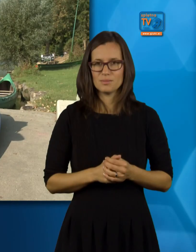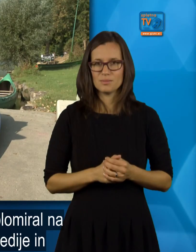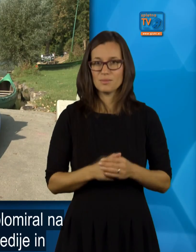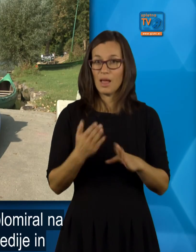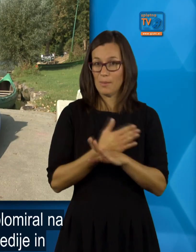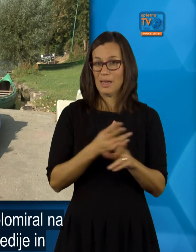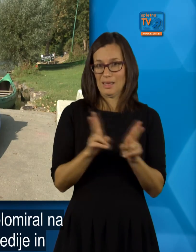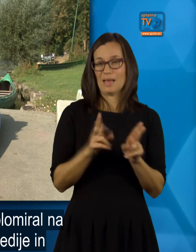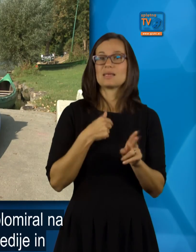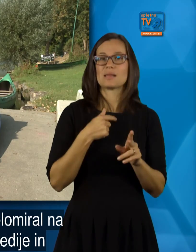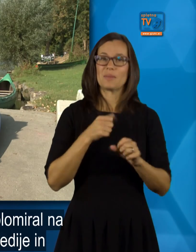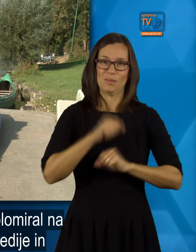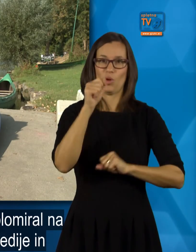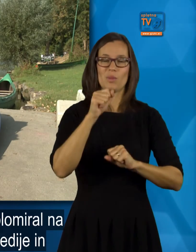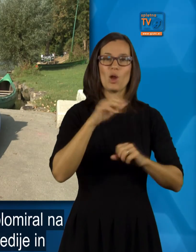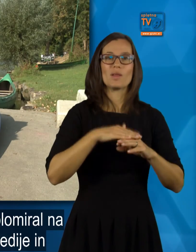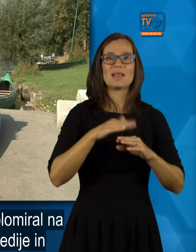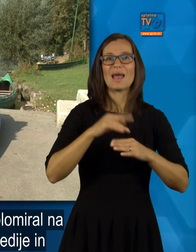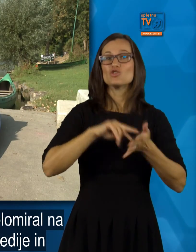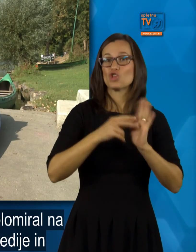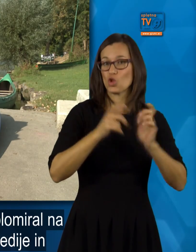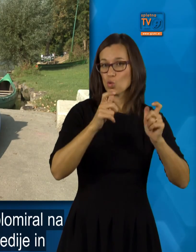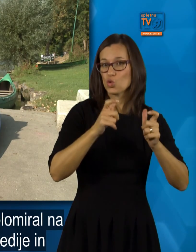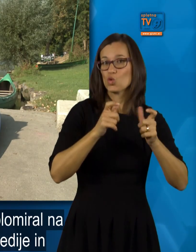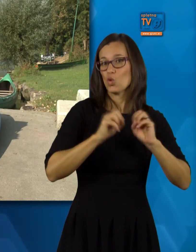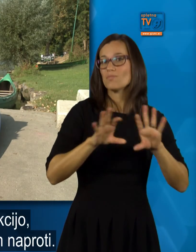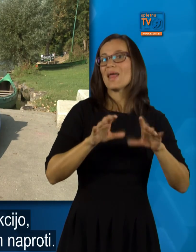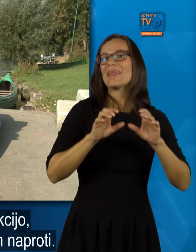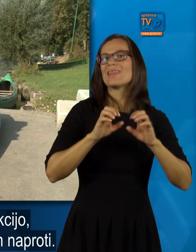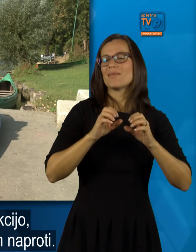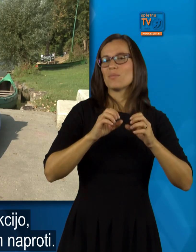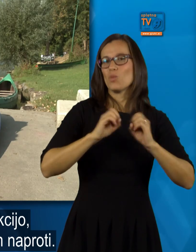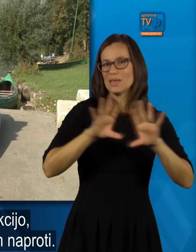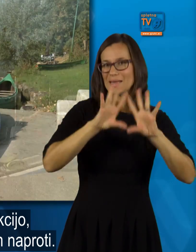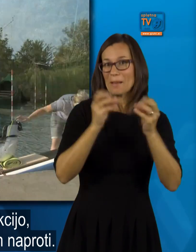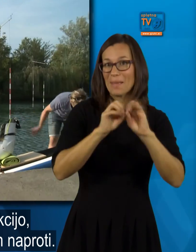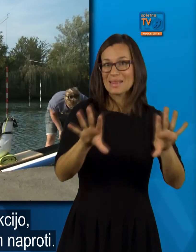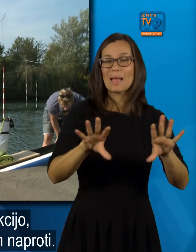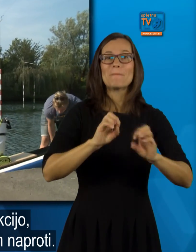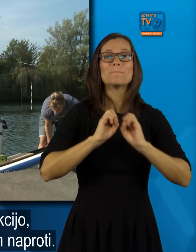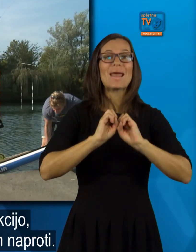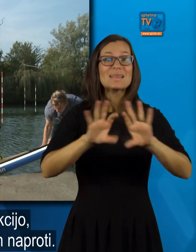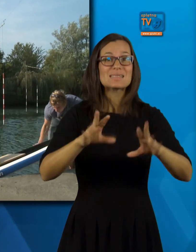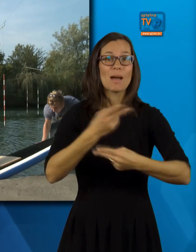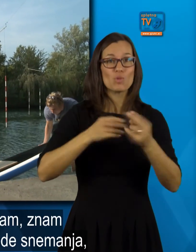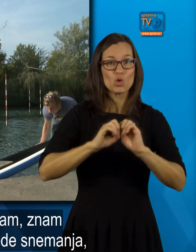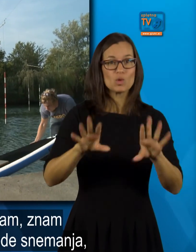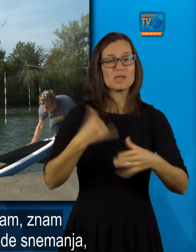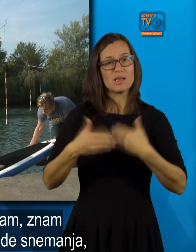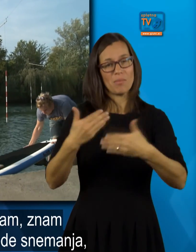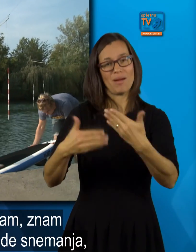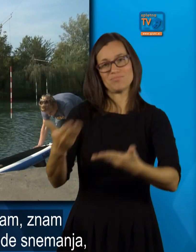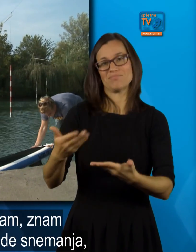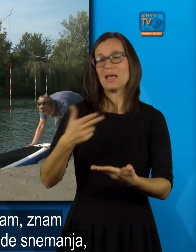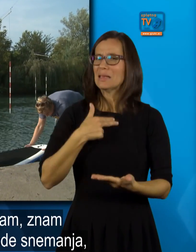Pred kratkim sem diplomiral na Inštitutu in Akademiji za multimedije, medijsko produkcijo, zdaj pa novim ciljem naproti, ne. Saj